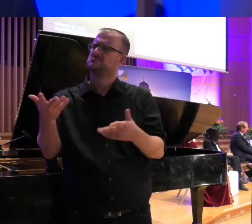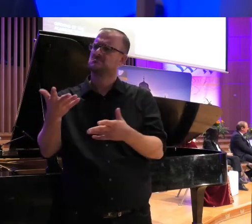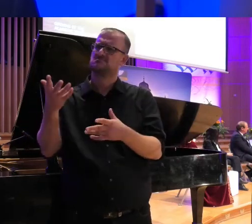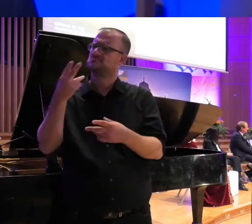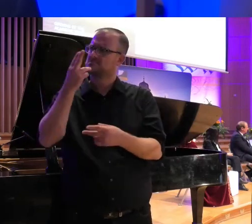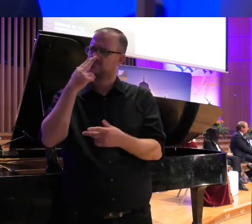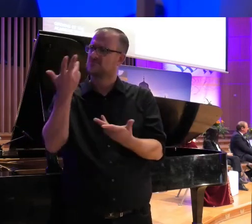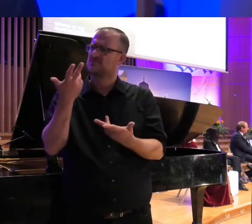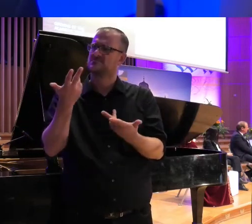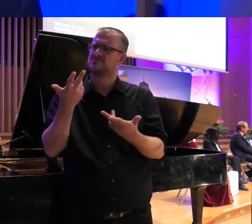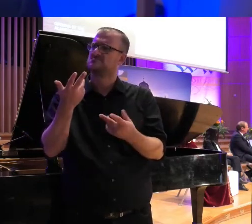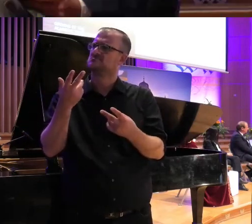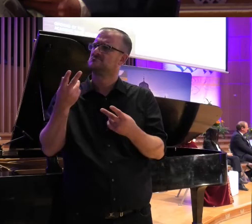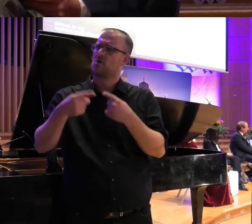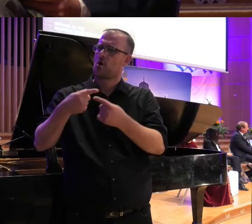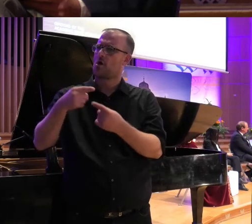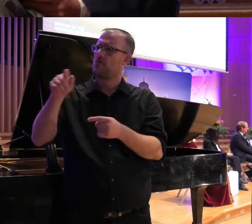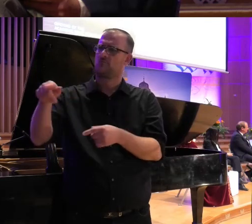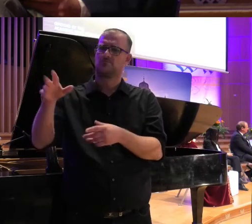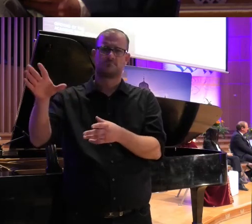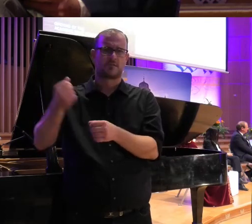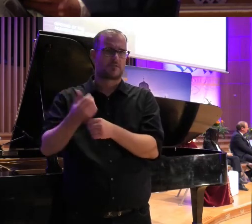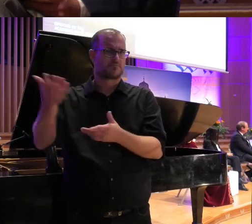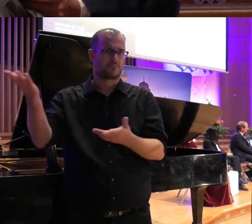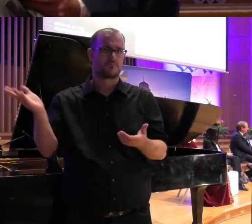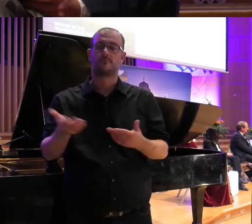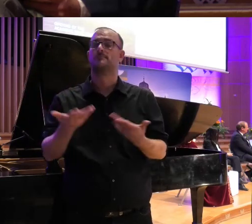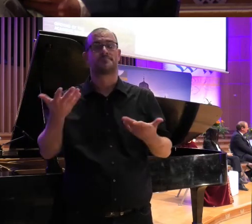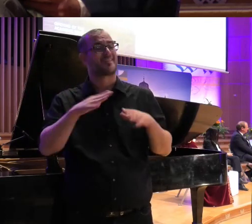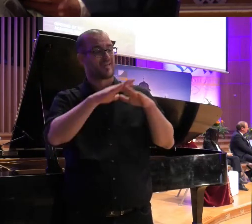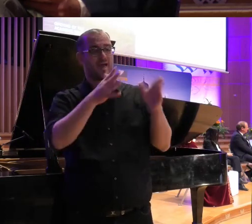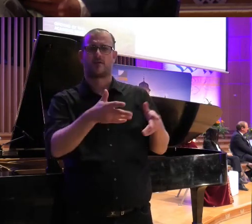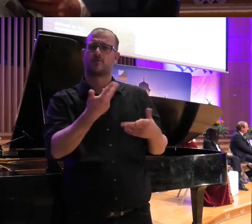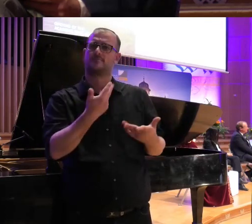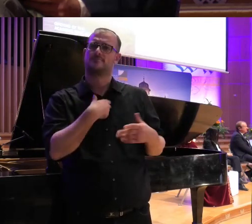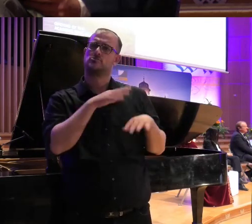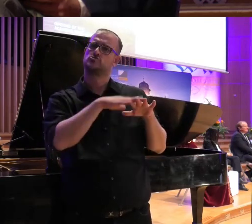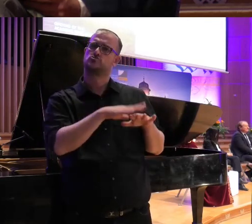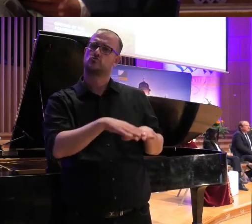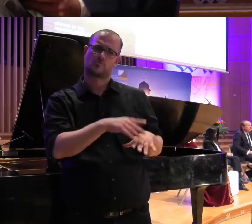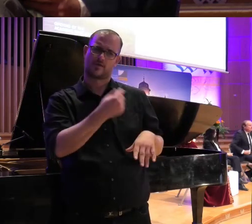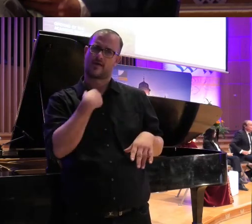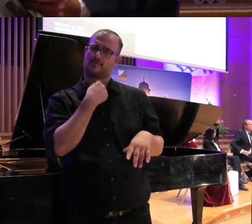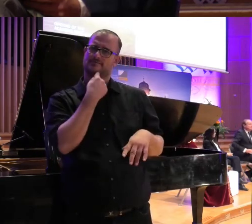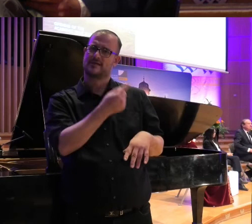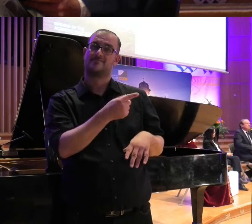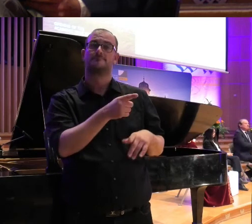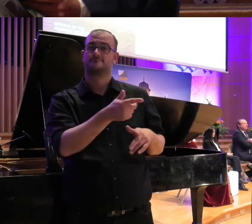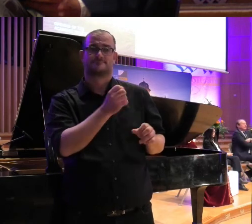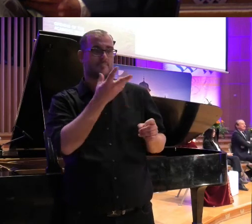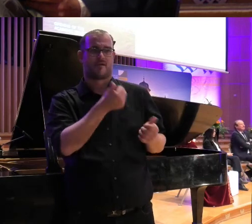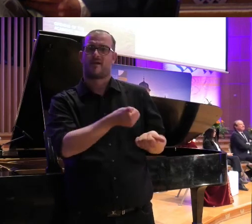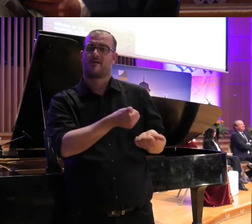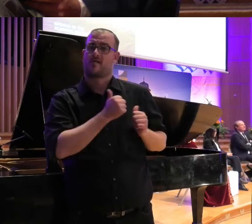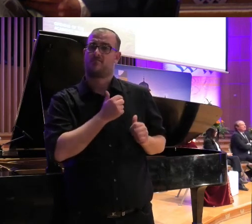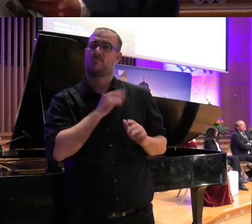Also was ist da unsere Rolle? Was können wir da tun? Also die Einrichtung dieser Governance-Strukturen, über die ich eben gesprochen habe, die hilft natürlich, die